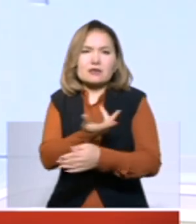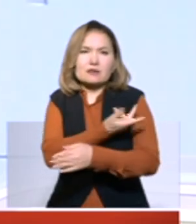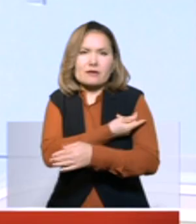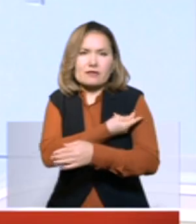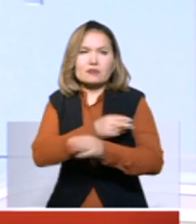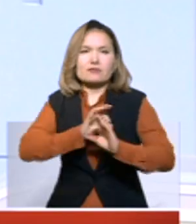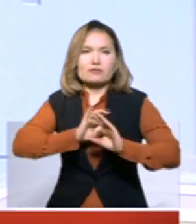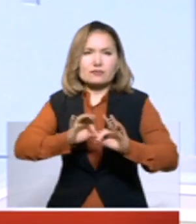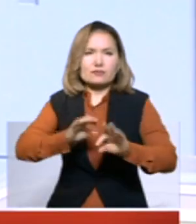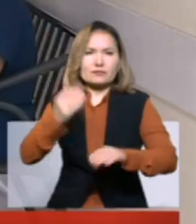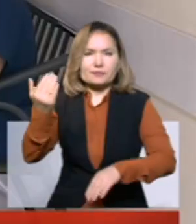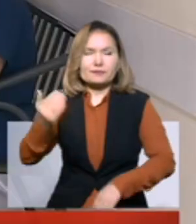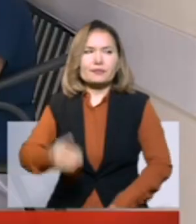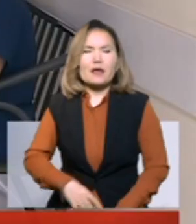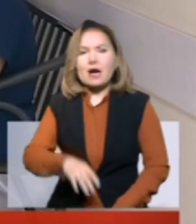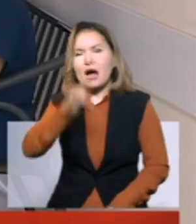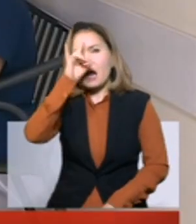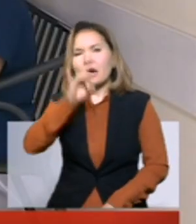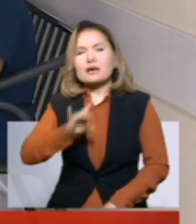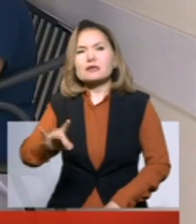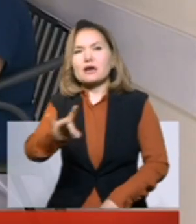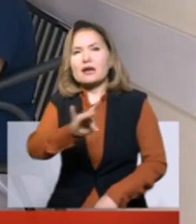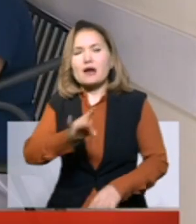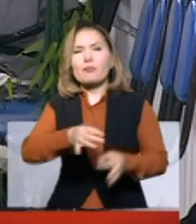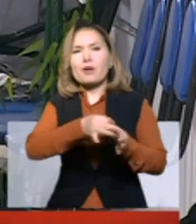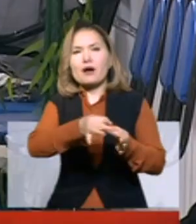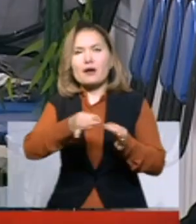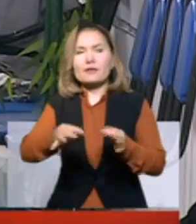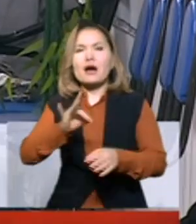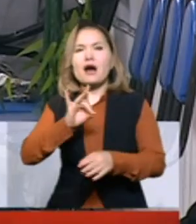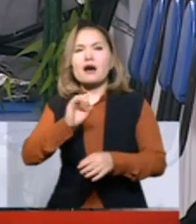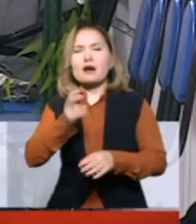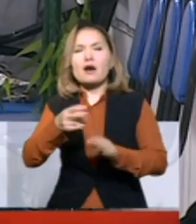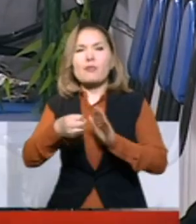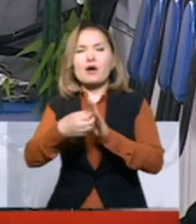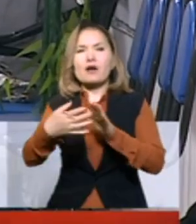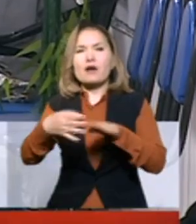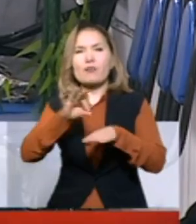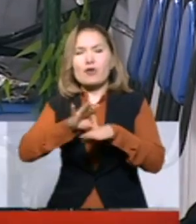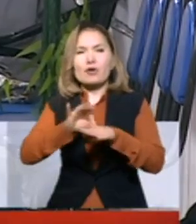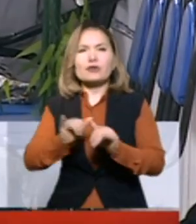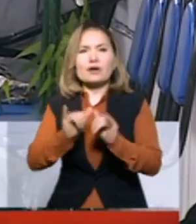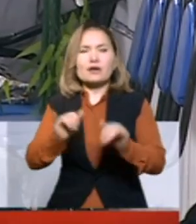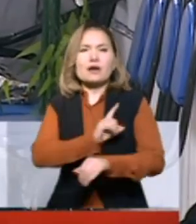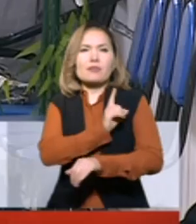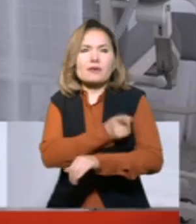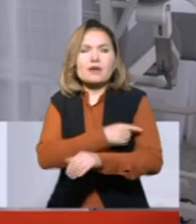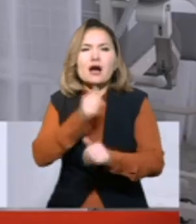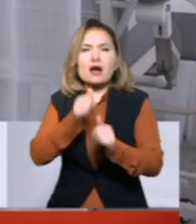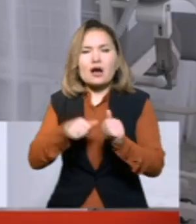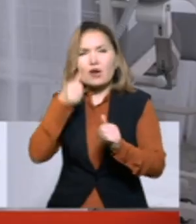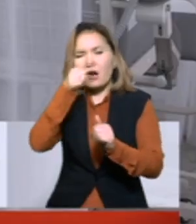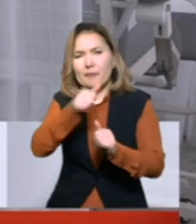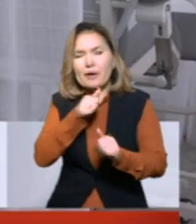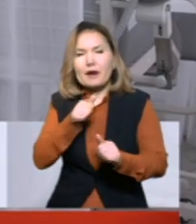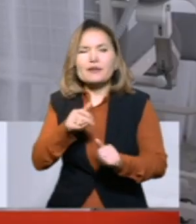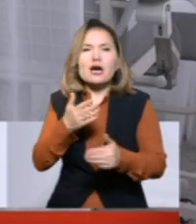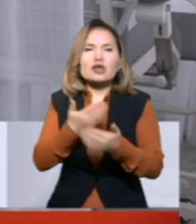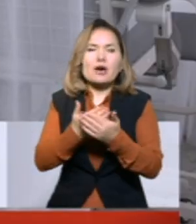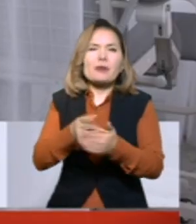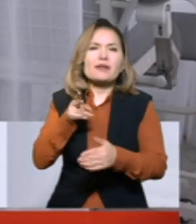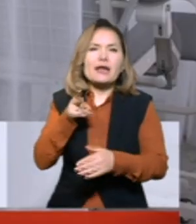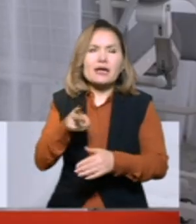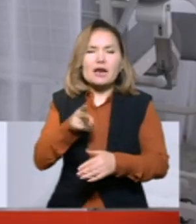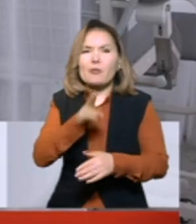тарқатсын. Елімізде жатыр мойны обыры дерті дендеп барады. Мамандардың сөзінше жылына шамамен 2000-нан астам әйелге